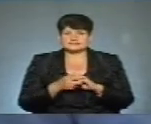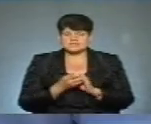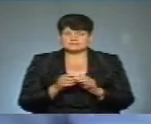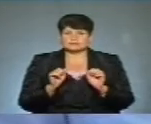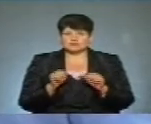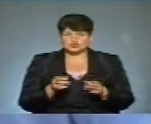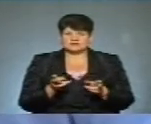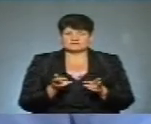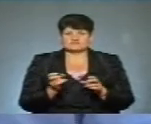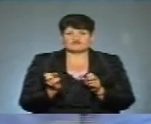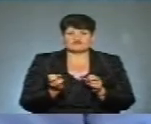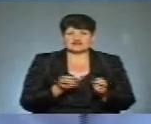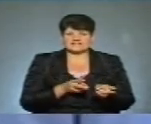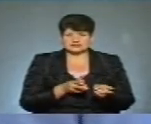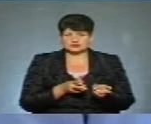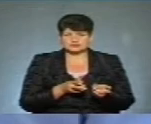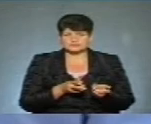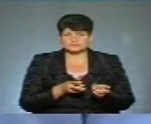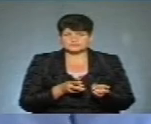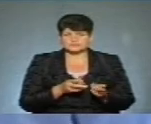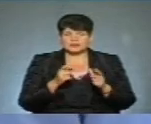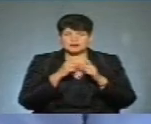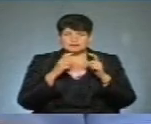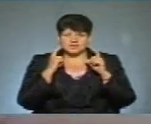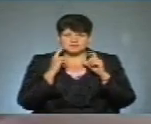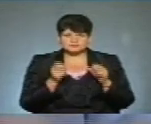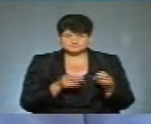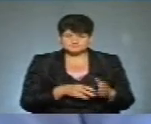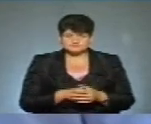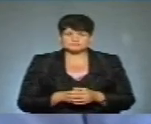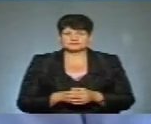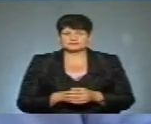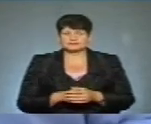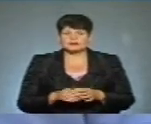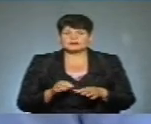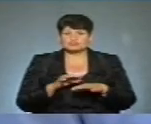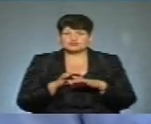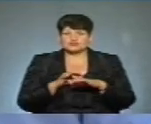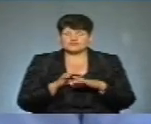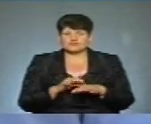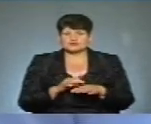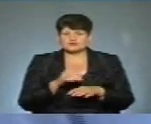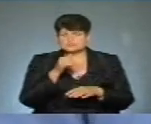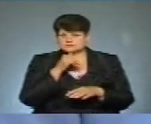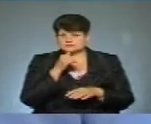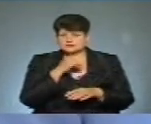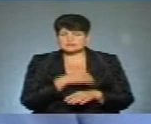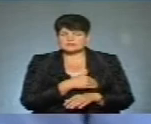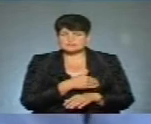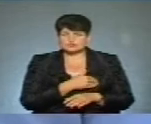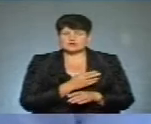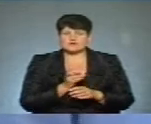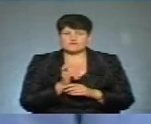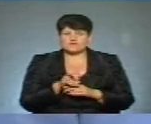залишити, ну, викинути, можна сказати, використану захисну маску. Проводиться замір температури. На